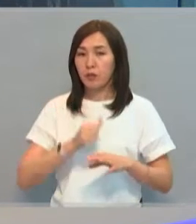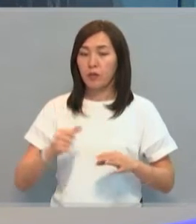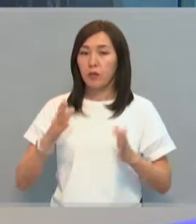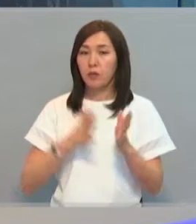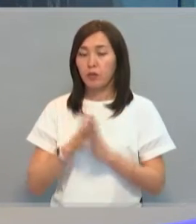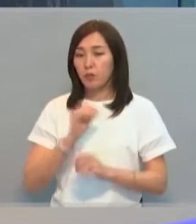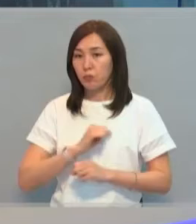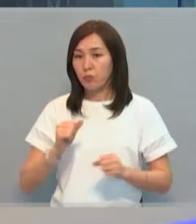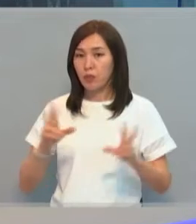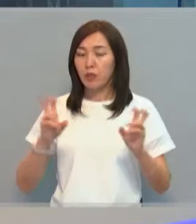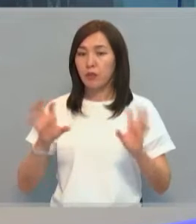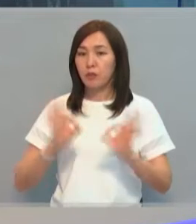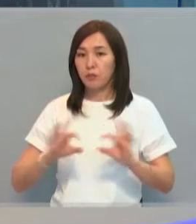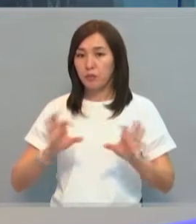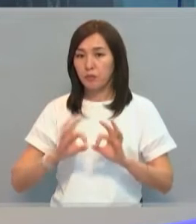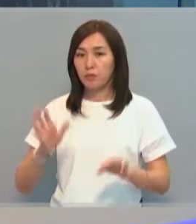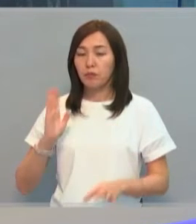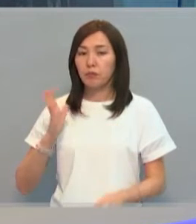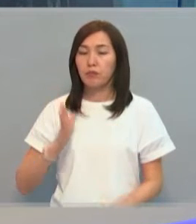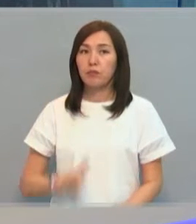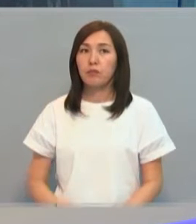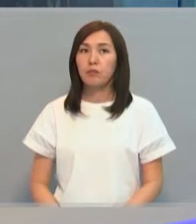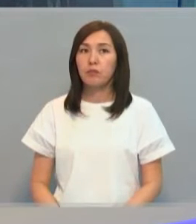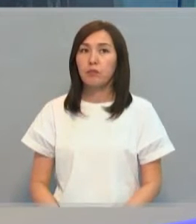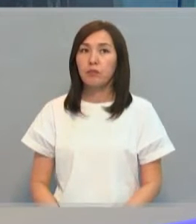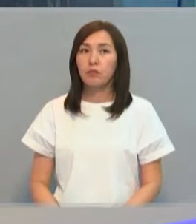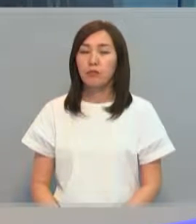құнын өсірмеген. Тақырыпты Мақсұт Жарылқасын толықтырады.